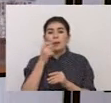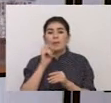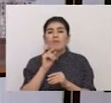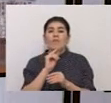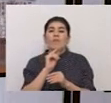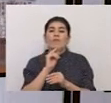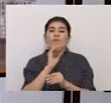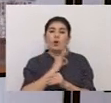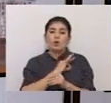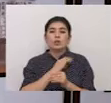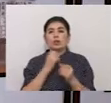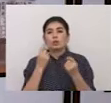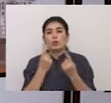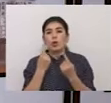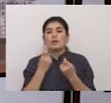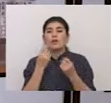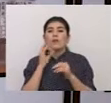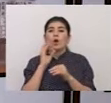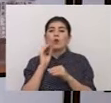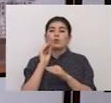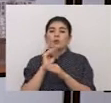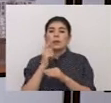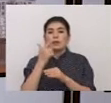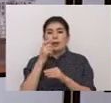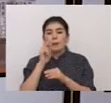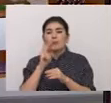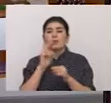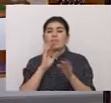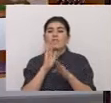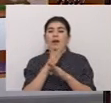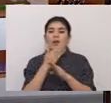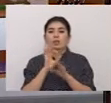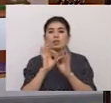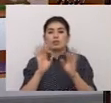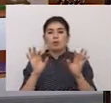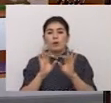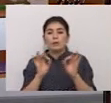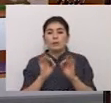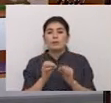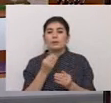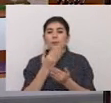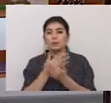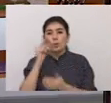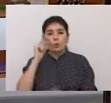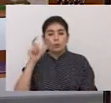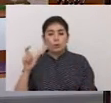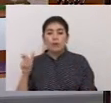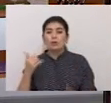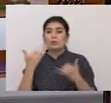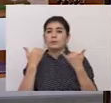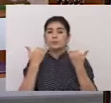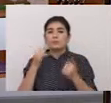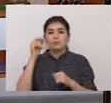foydalaning. Sodda va qo'shma gaplar o'rtasidagi farqni izohlang. Aziz o'quvchilar, shuning